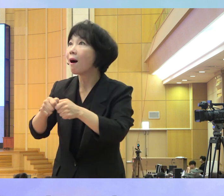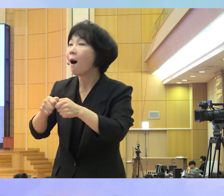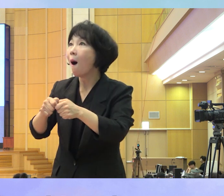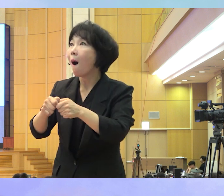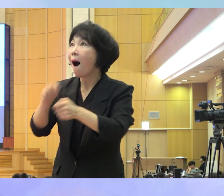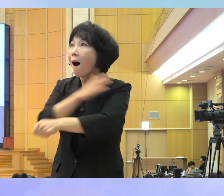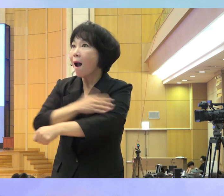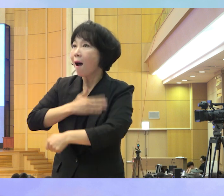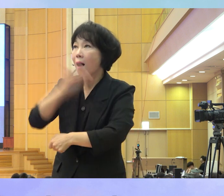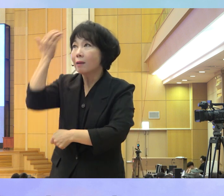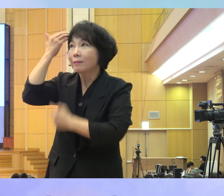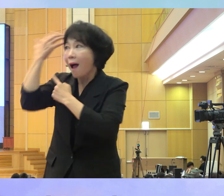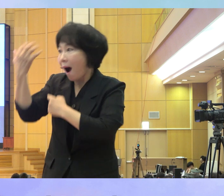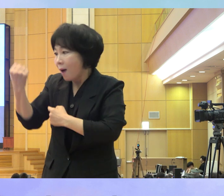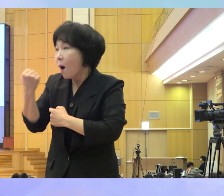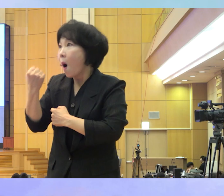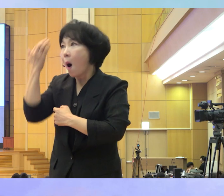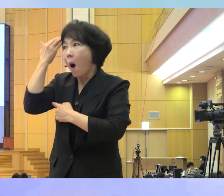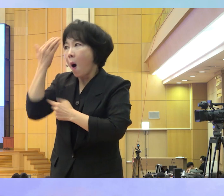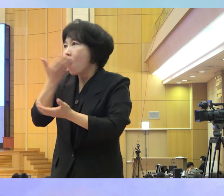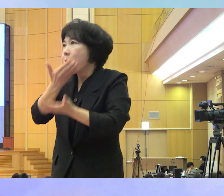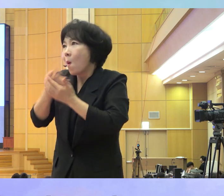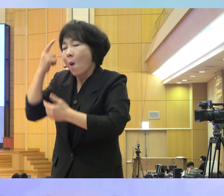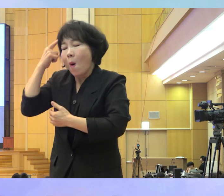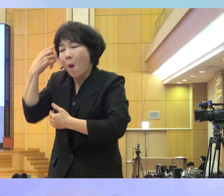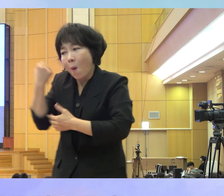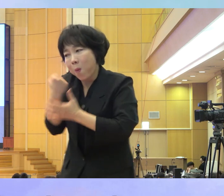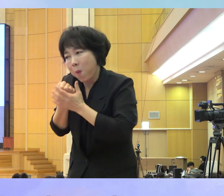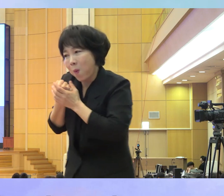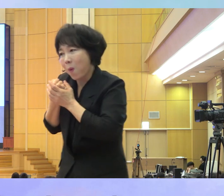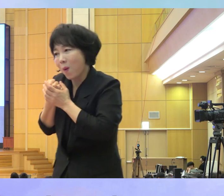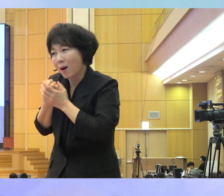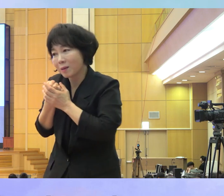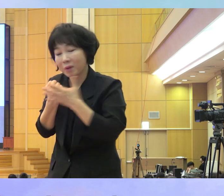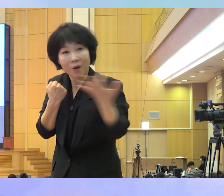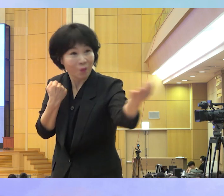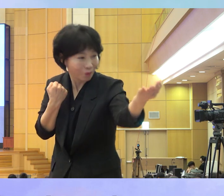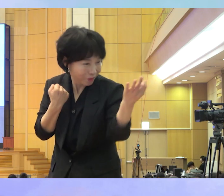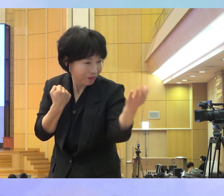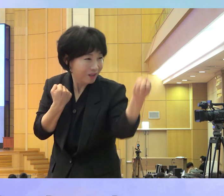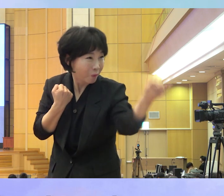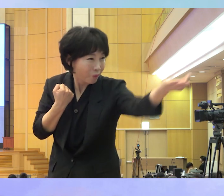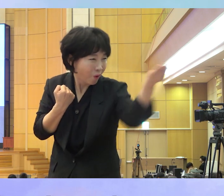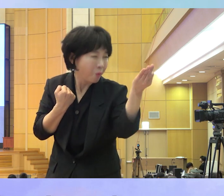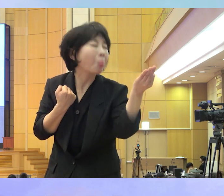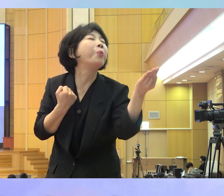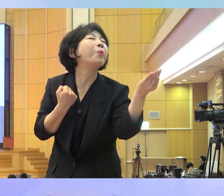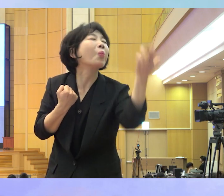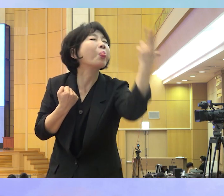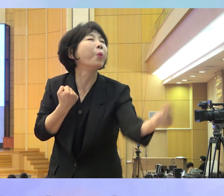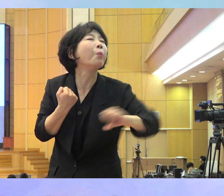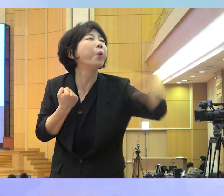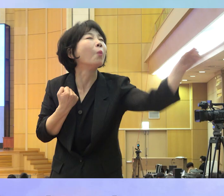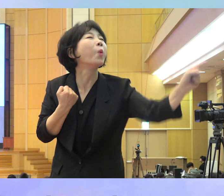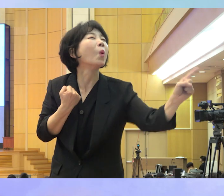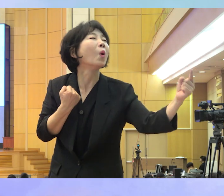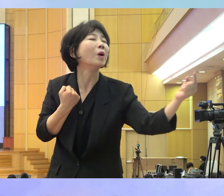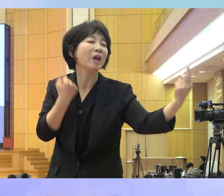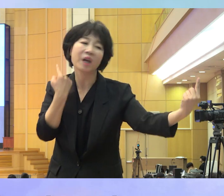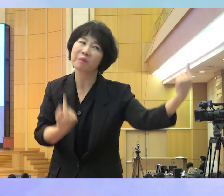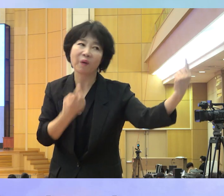보이면 금덩어리를 더 귀중히 생각하고 주님을 더 귀중히 생각하지 않습니다. 아이들한테요 뭘